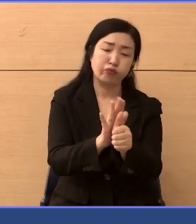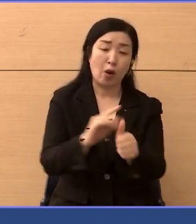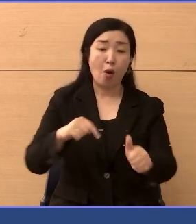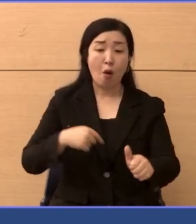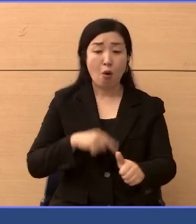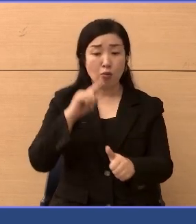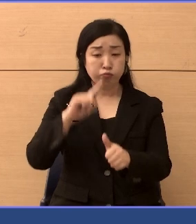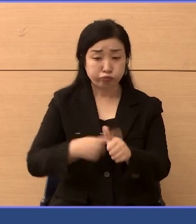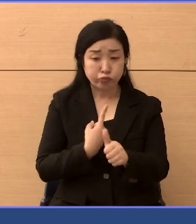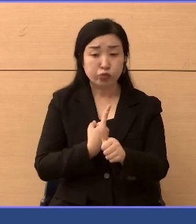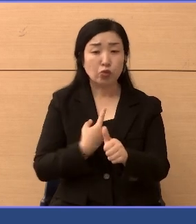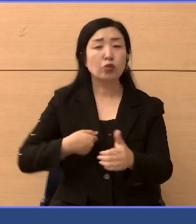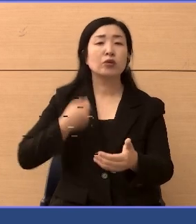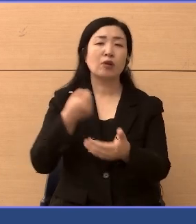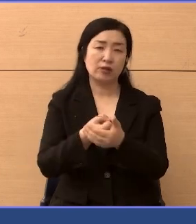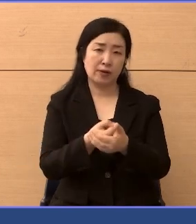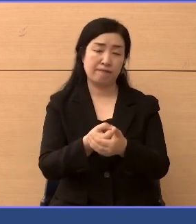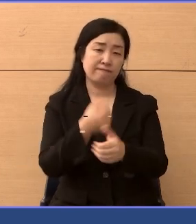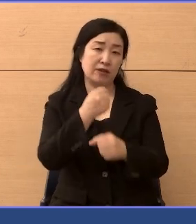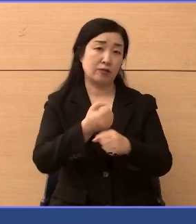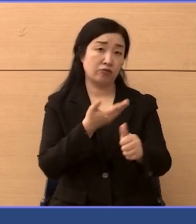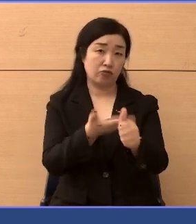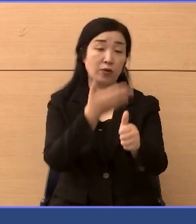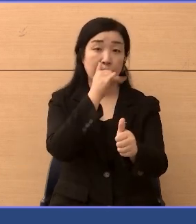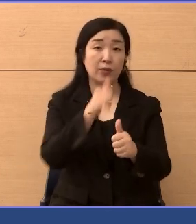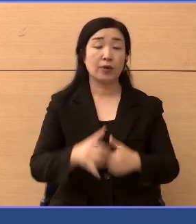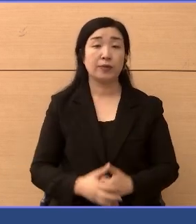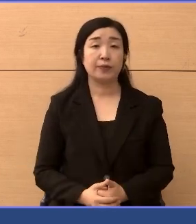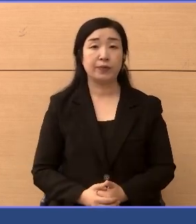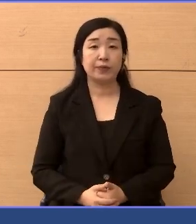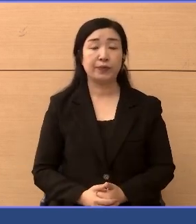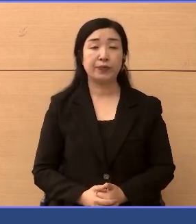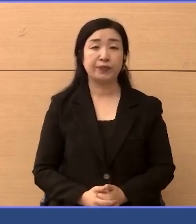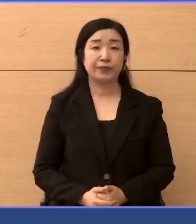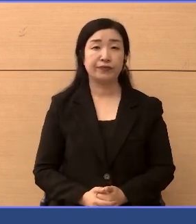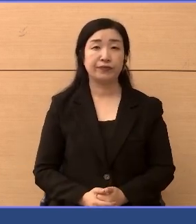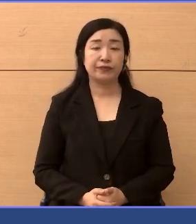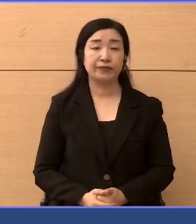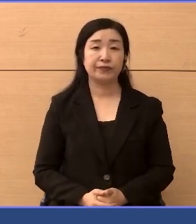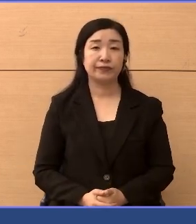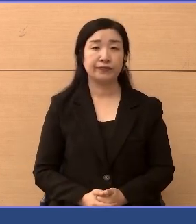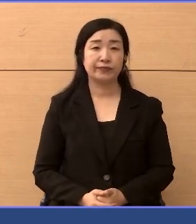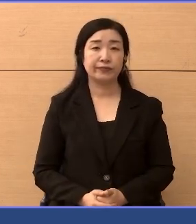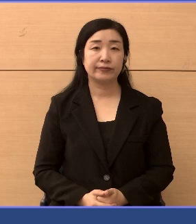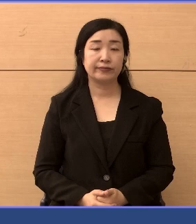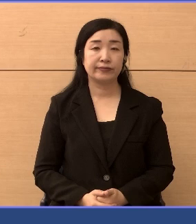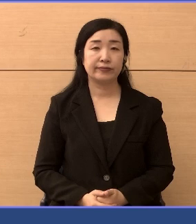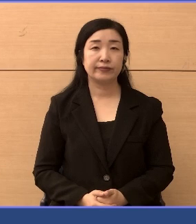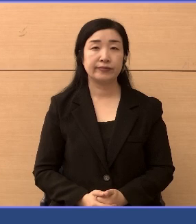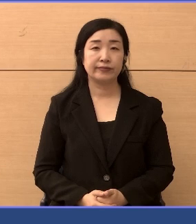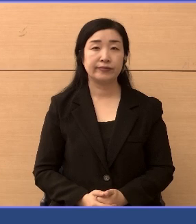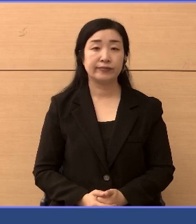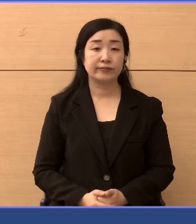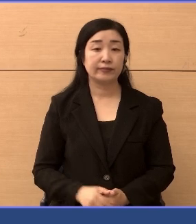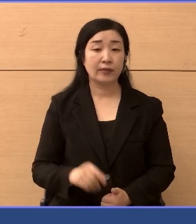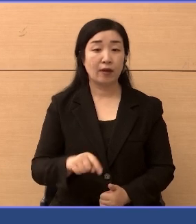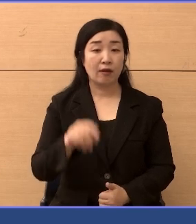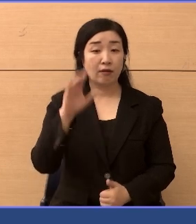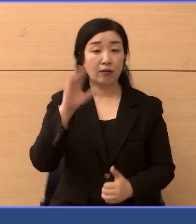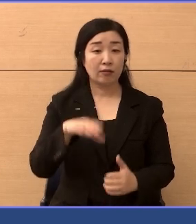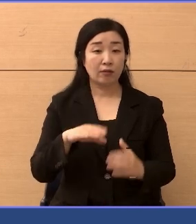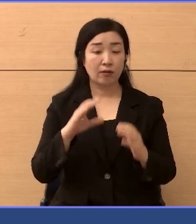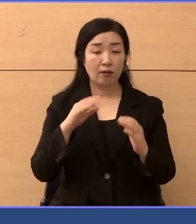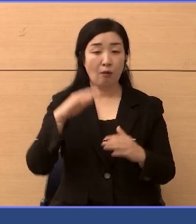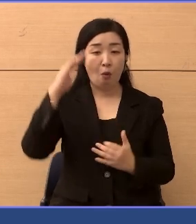결정을 스스로 할 So 수 있게 let's 해야 될 think 것입니다. about 자, 그렇다면은 ASD in early childhood. 그러면